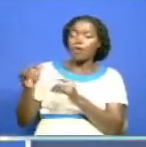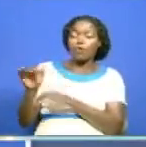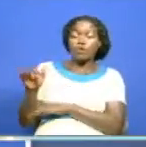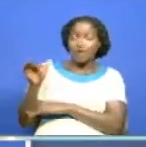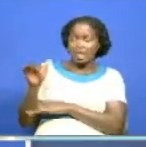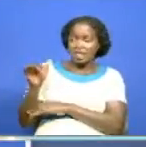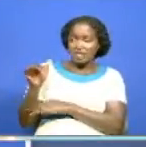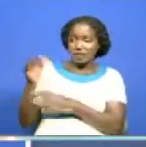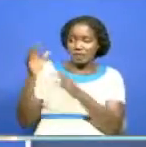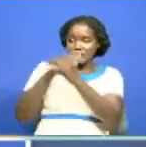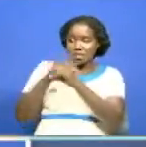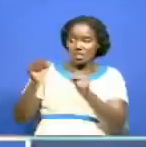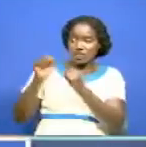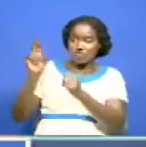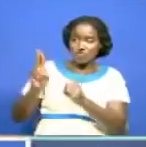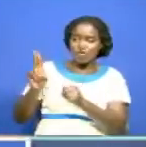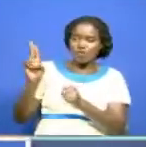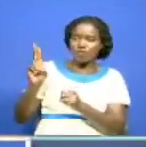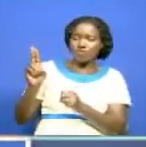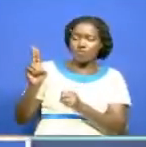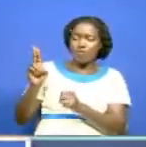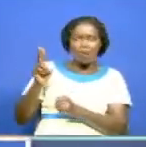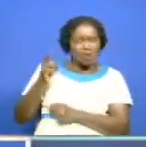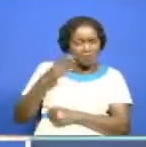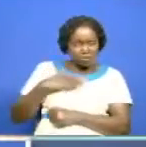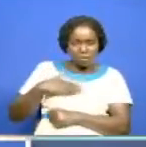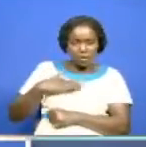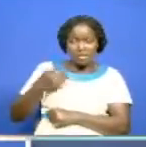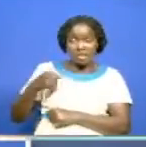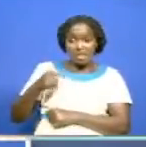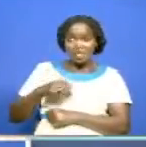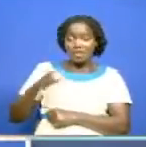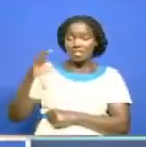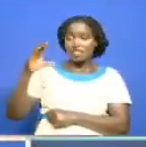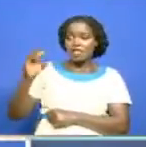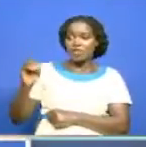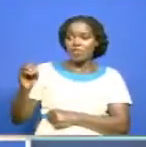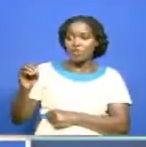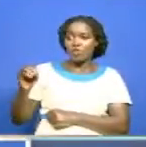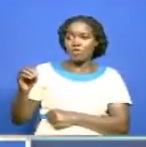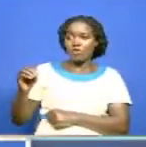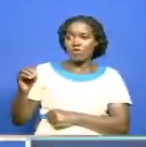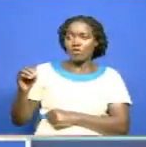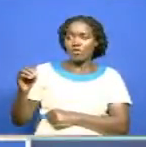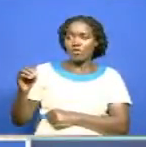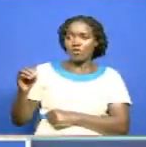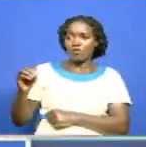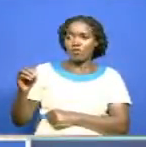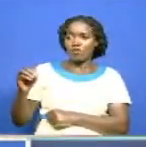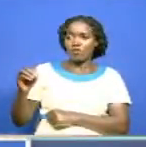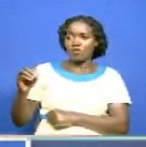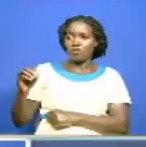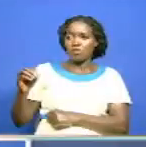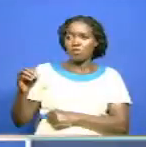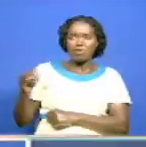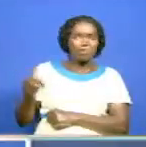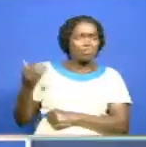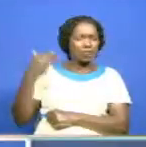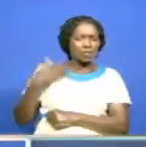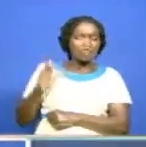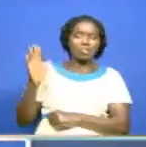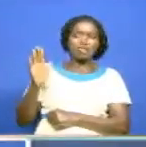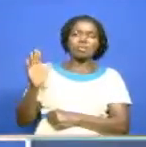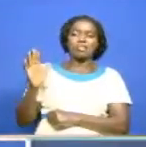wetu Uhuru Kenyatta ya kwamba sisi kama clinic officers ama maafisa tabibu hatujapenda